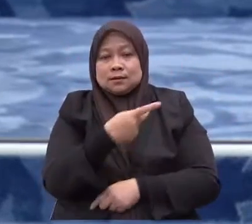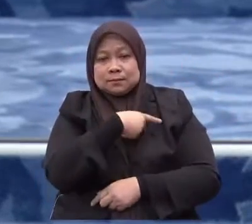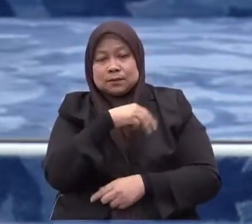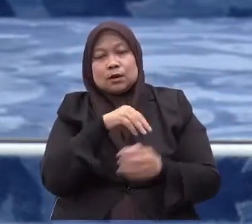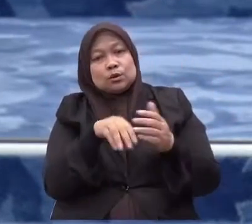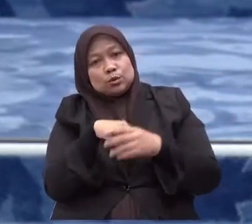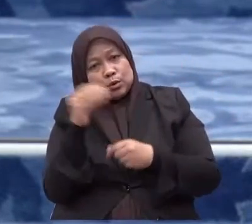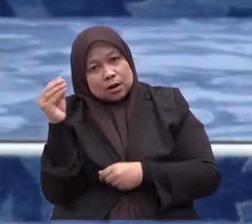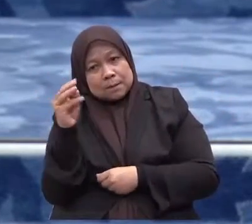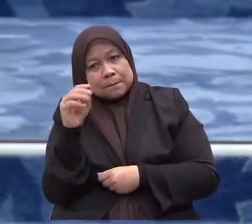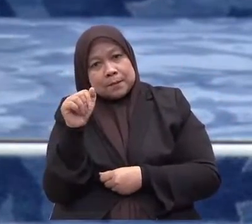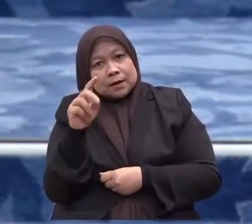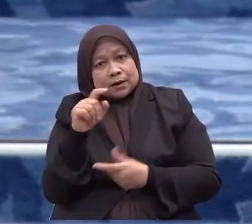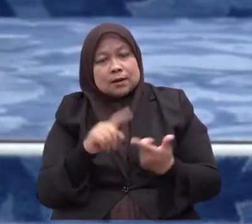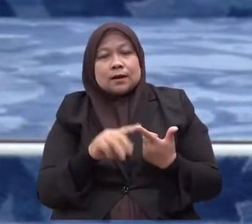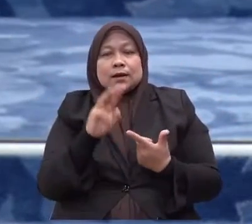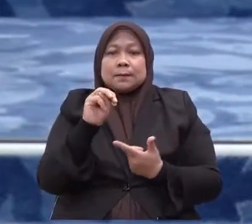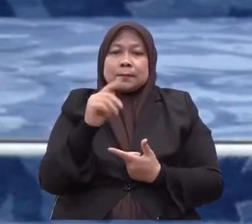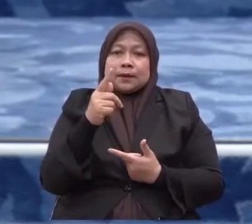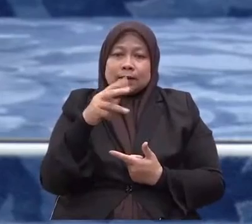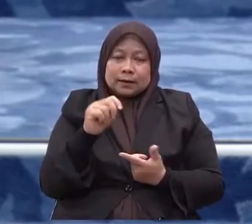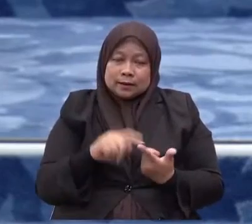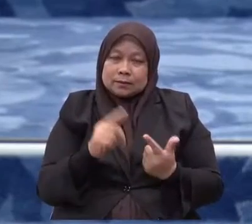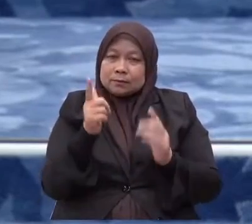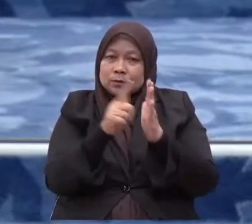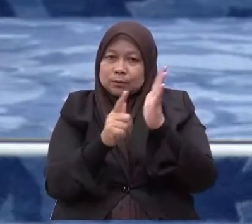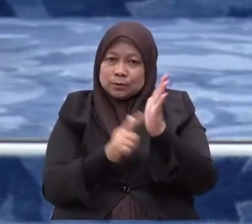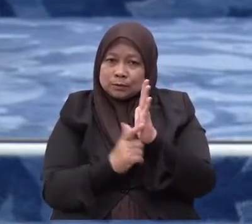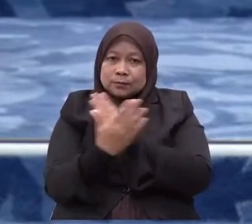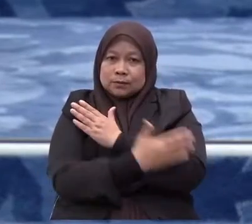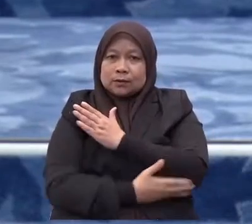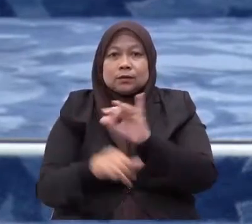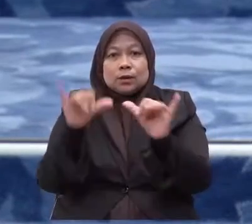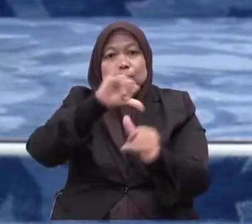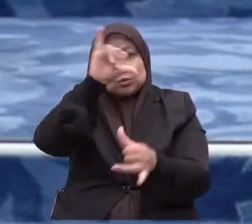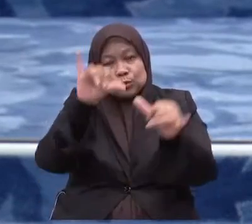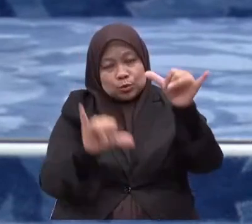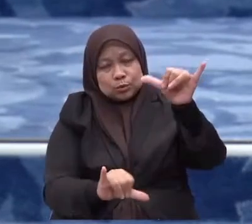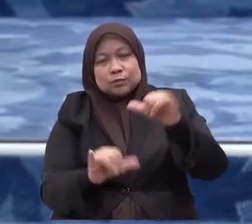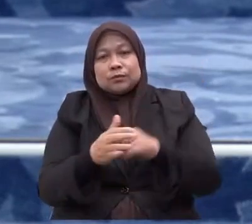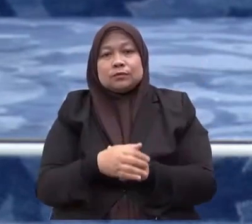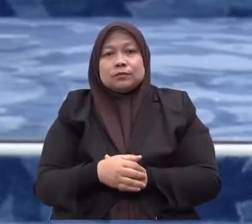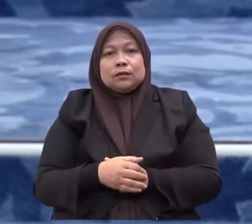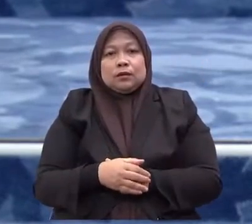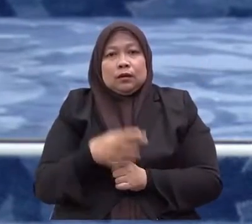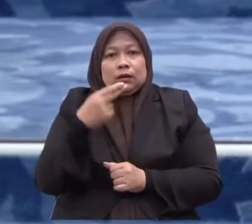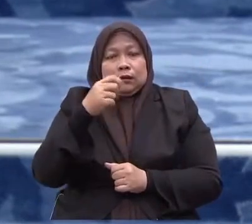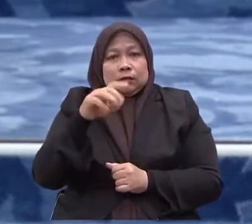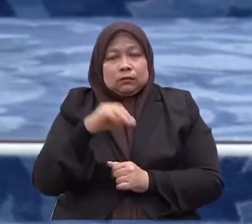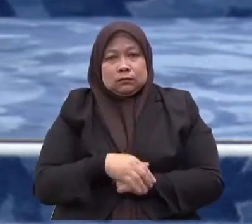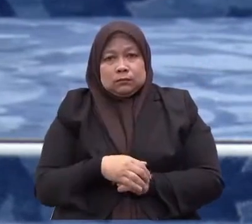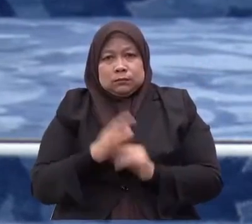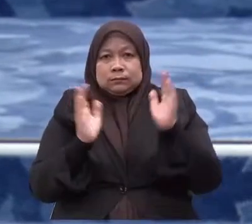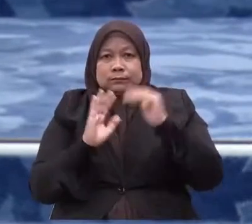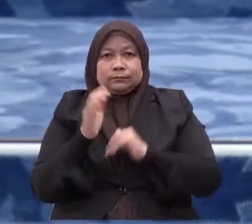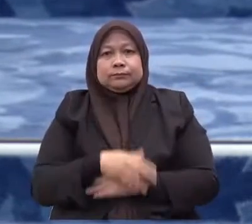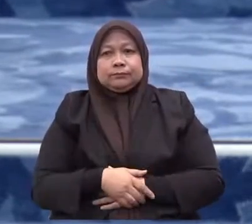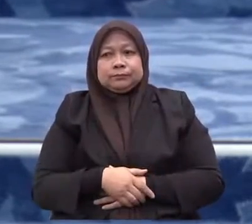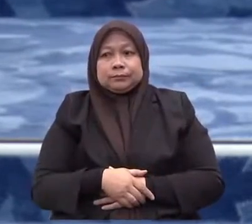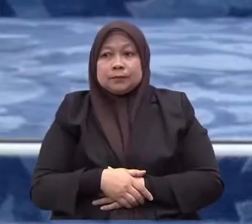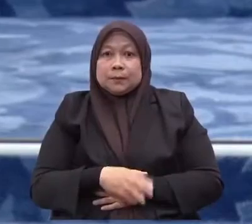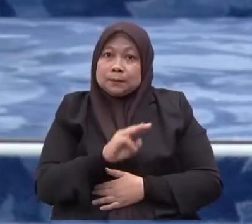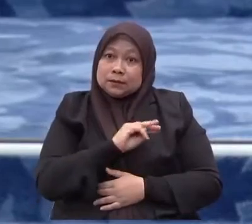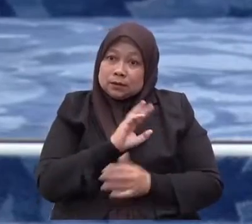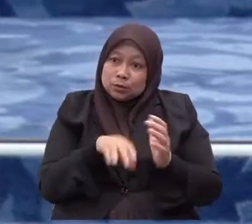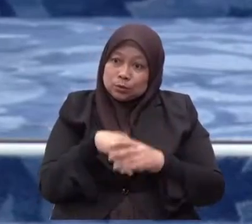jabatan maritim uang negara jabatan Uko ada pemetaan herografi Malaysia menteri